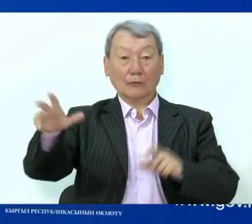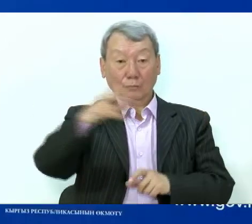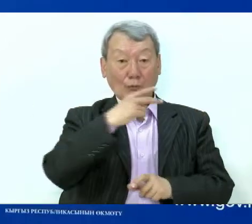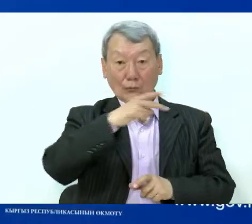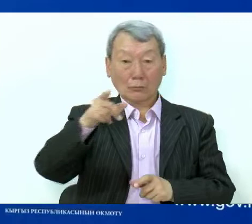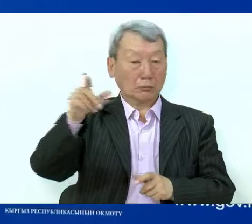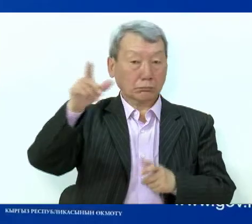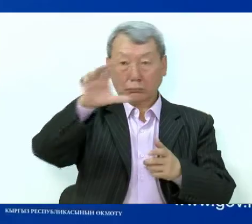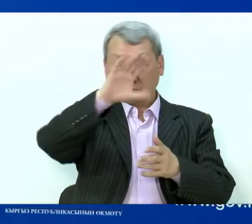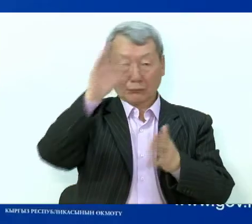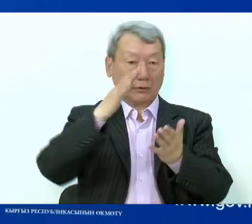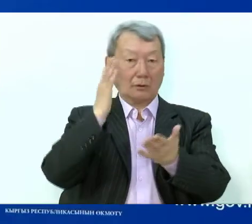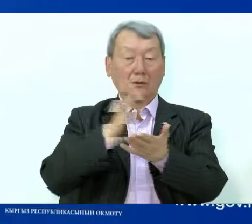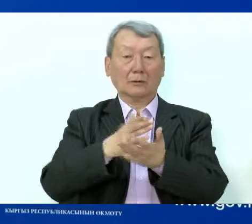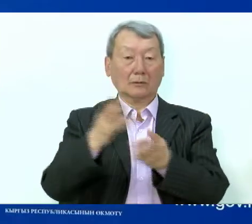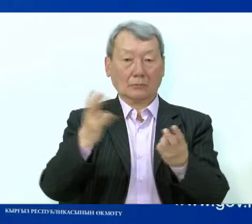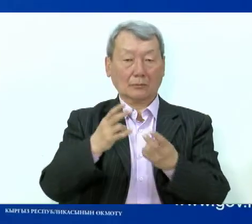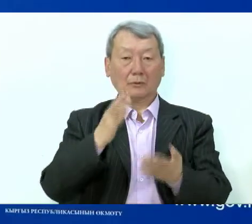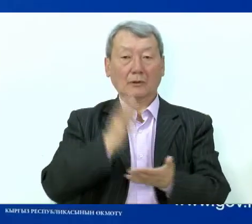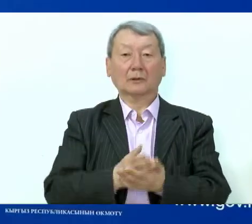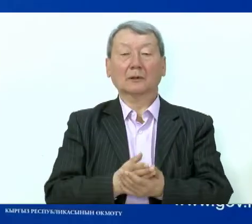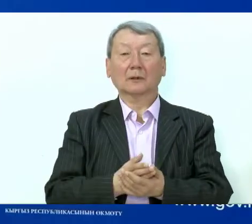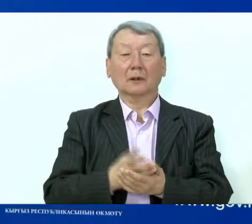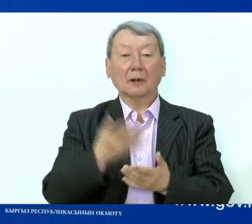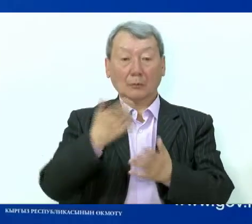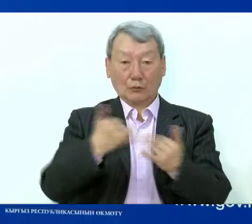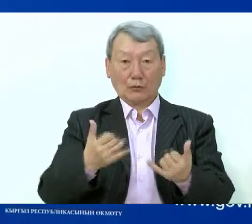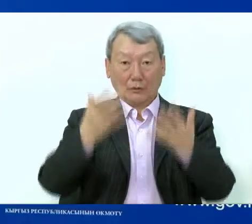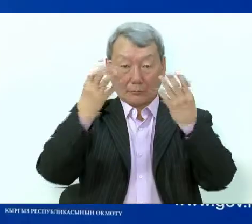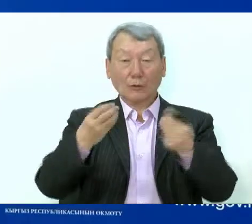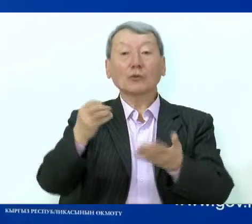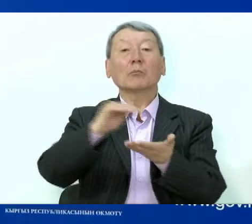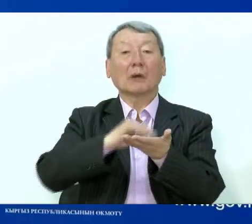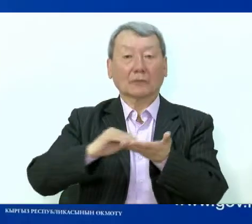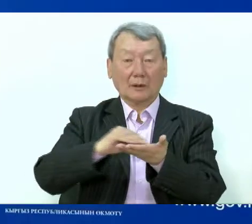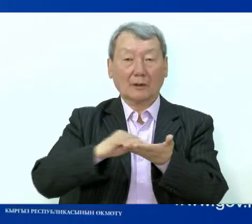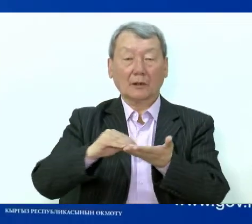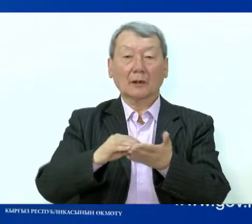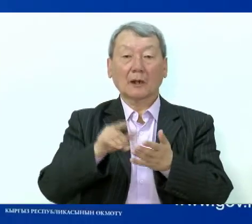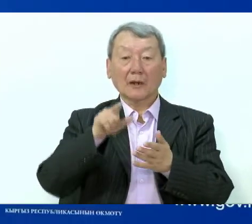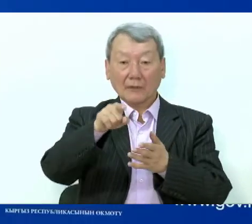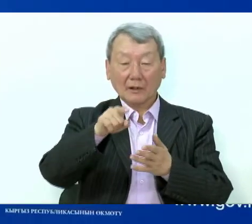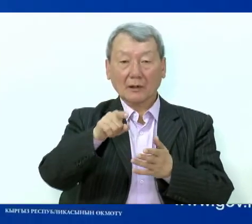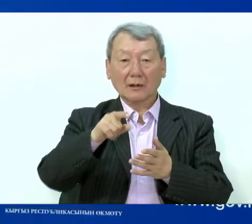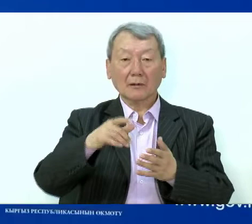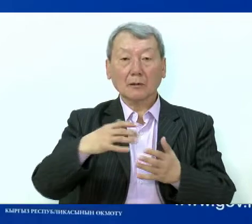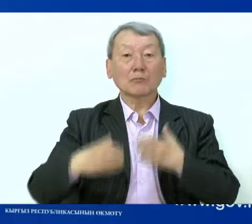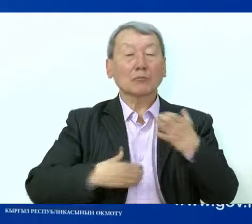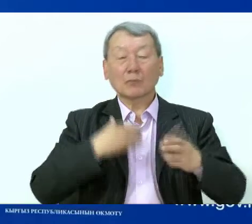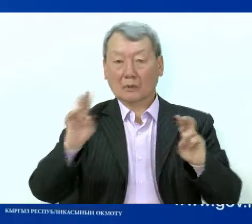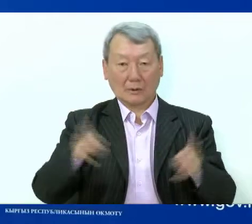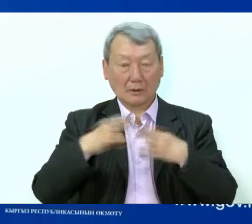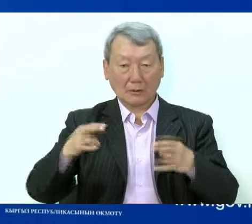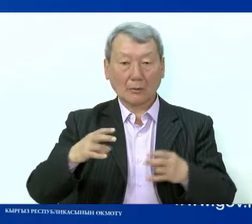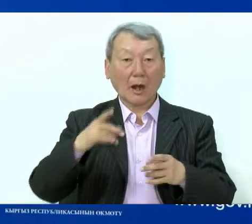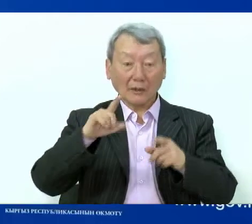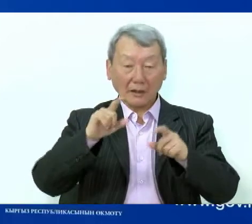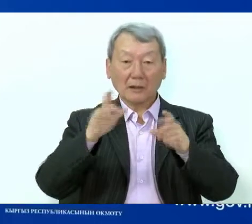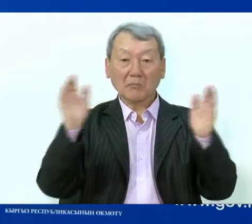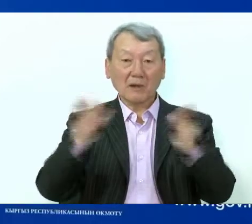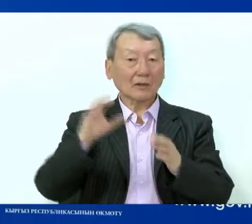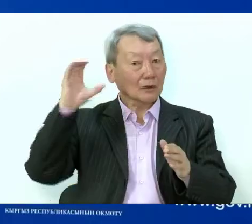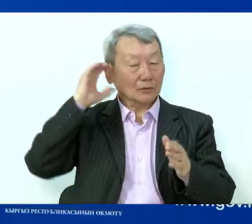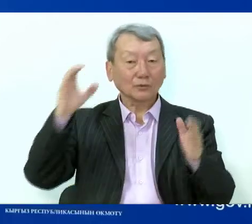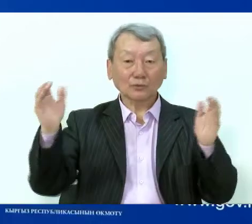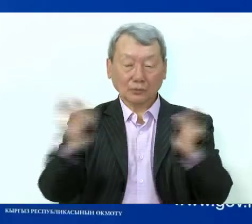Видите, что нет дефицита товаров первой необходимости. На данный момент, повторяю, не поддаваться панике, а самое главное, не верьте слухам